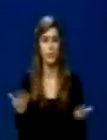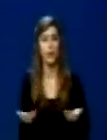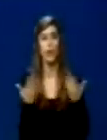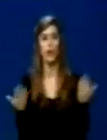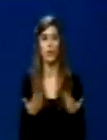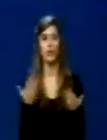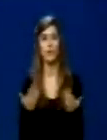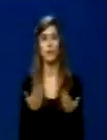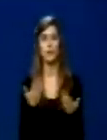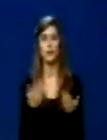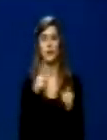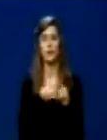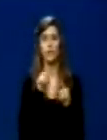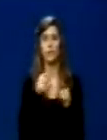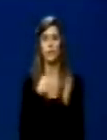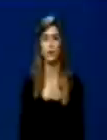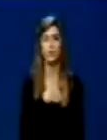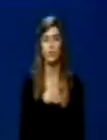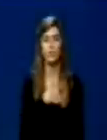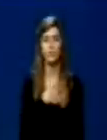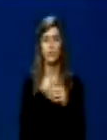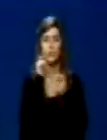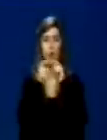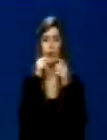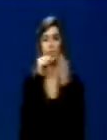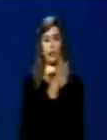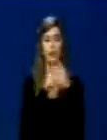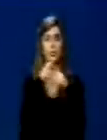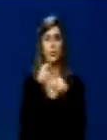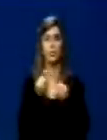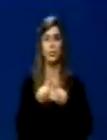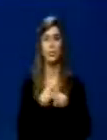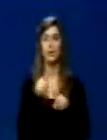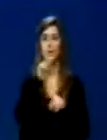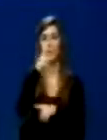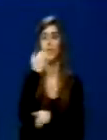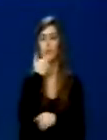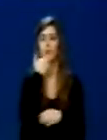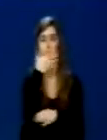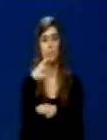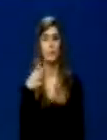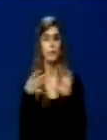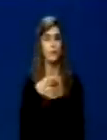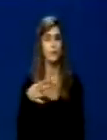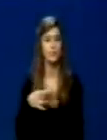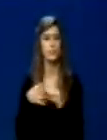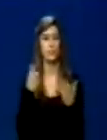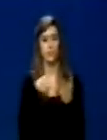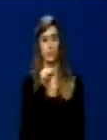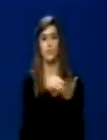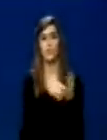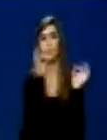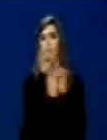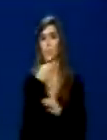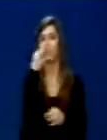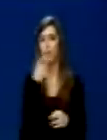e plotësimit të kushteve të kontratës nga privatizuesit e ndërmarrjeve tjera me spin-off special. Pra as këtë nuk e kemi si të dhënë nga AKP-ja,